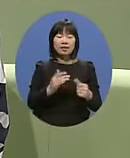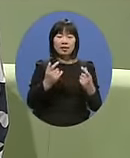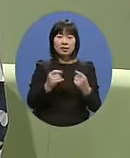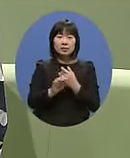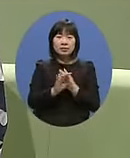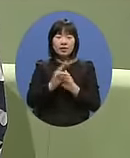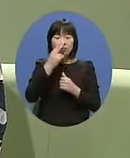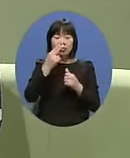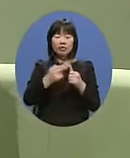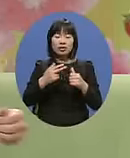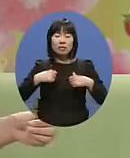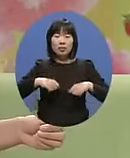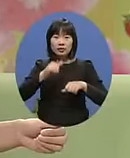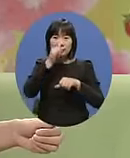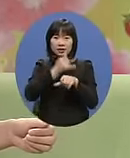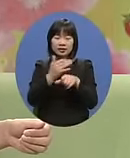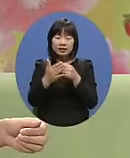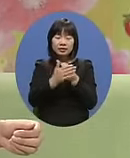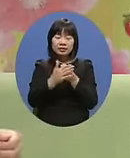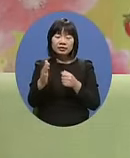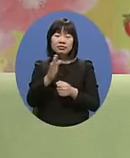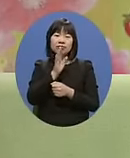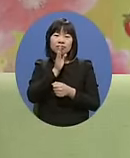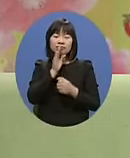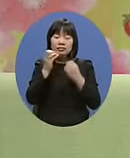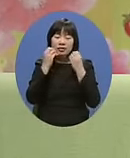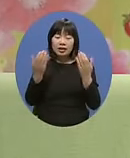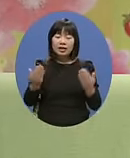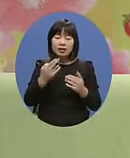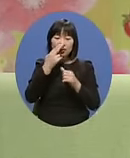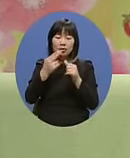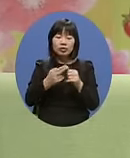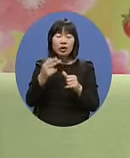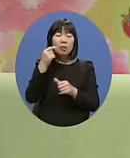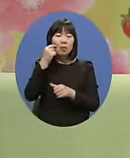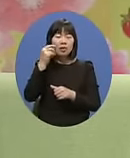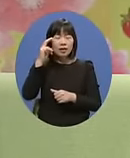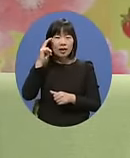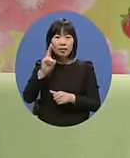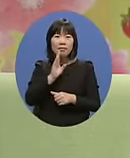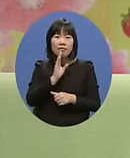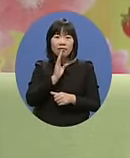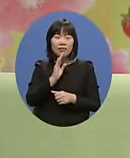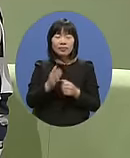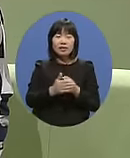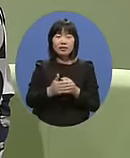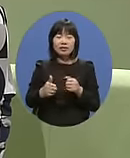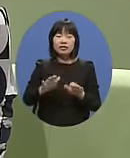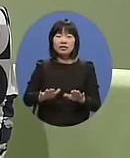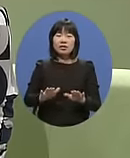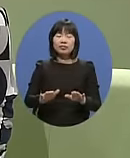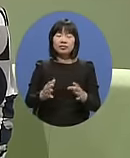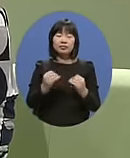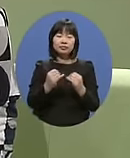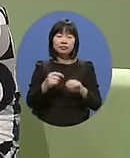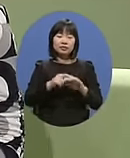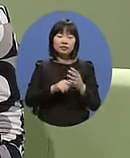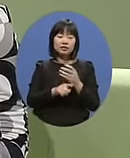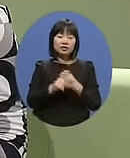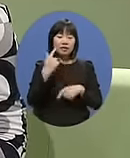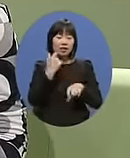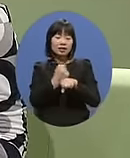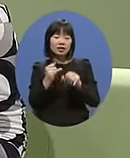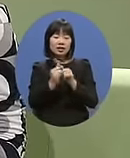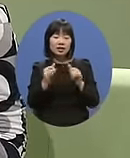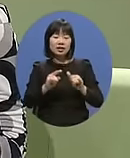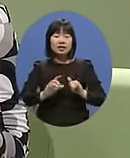아예 도전을 포기해버리고 그러다 보면 정말 새로운 일에 도전을 못하게 되겠네요. 그래서 사실은요. 많은 심리학자들이 이